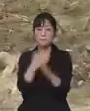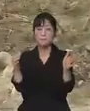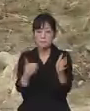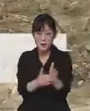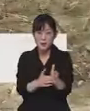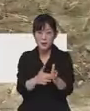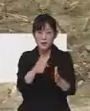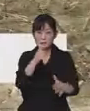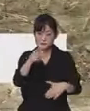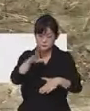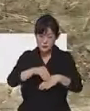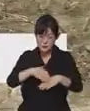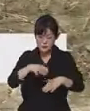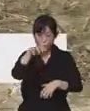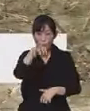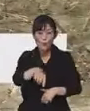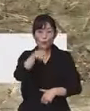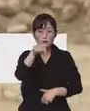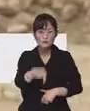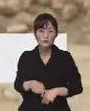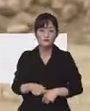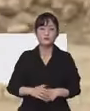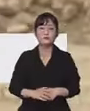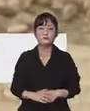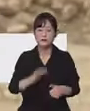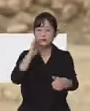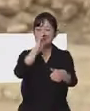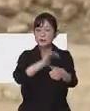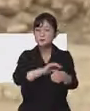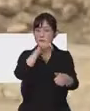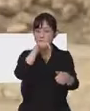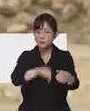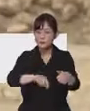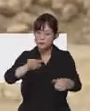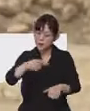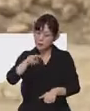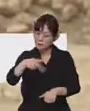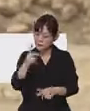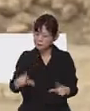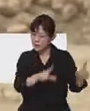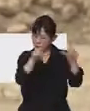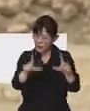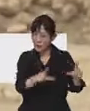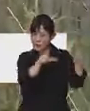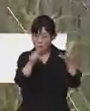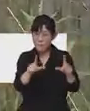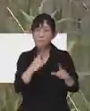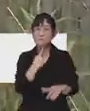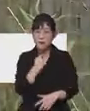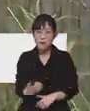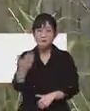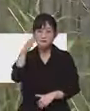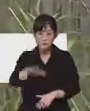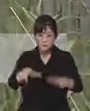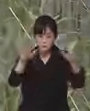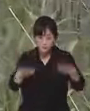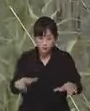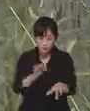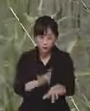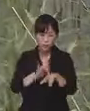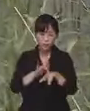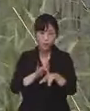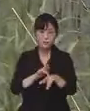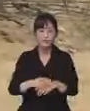습지에는 그동안 멸종위기종 2급이자 천연기념물인 남생이 수백 마리가 집단 서식했는데 지금은 자취를